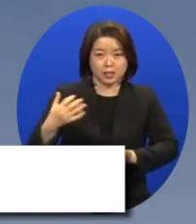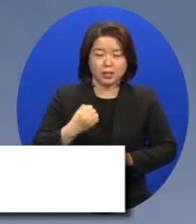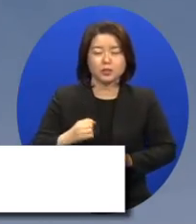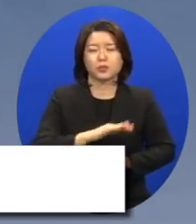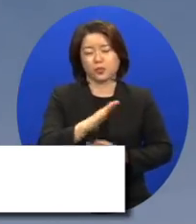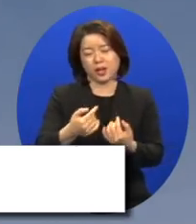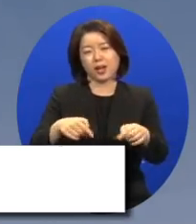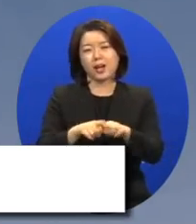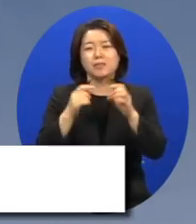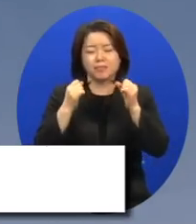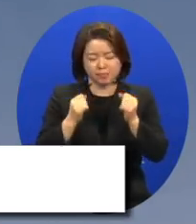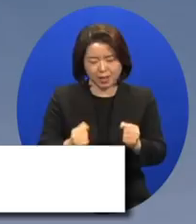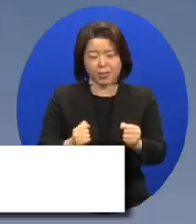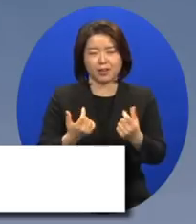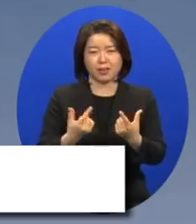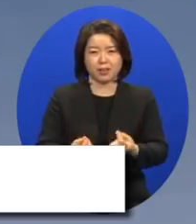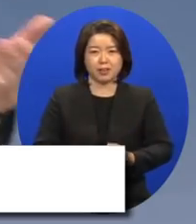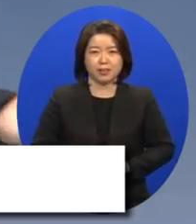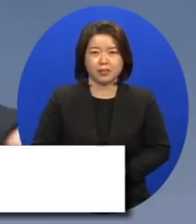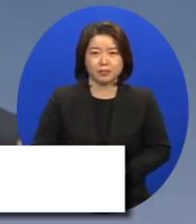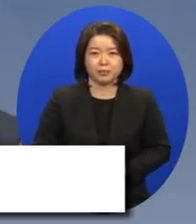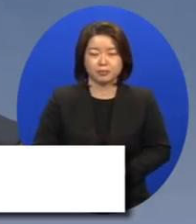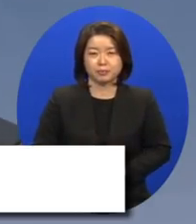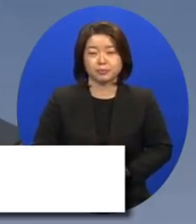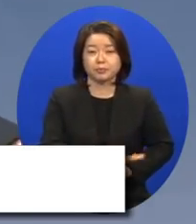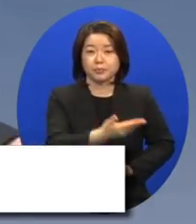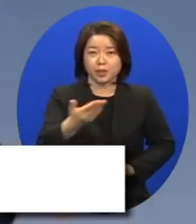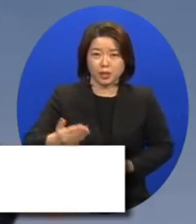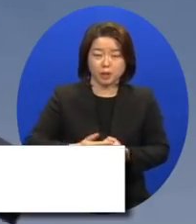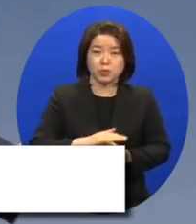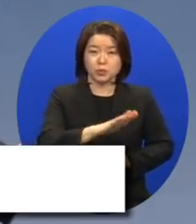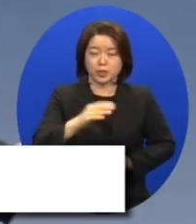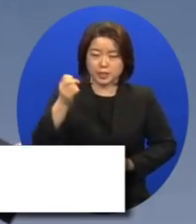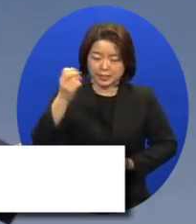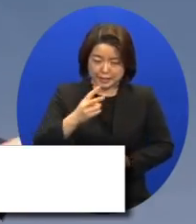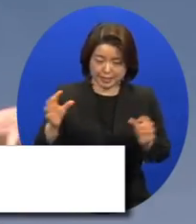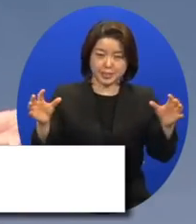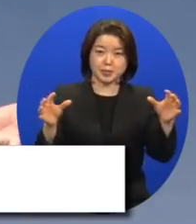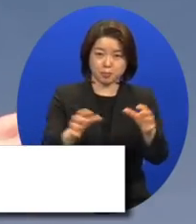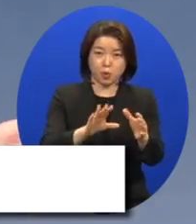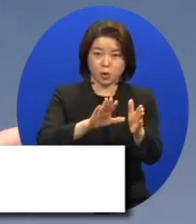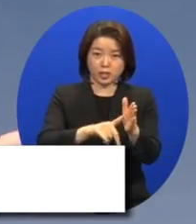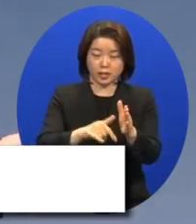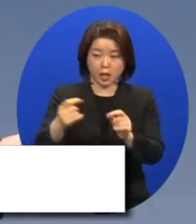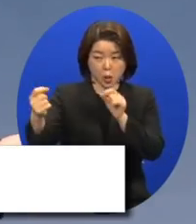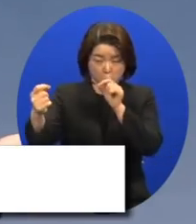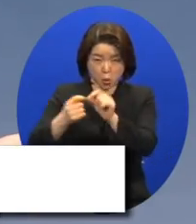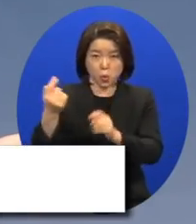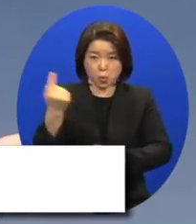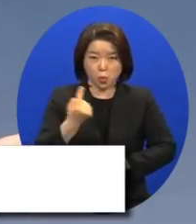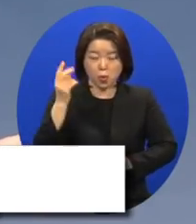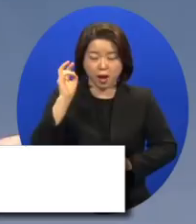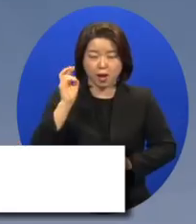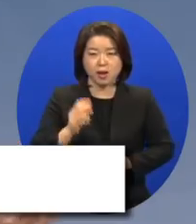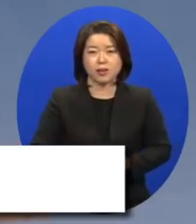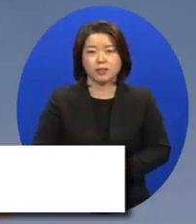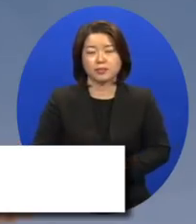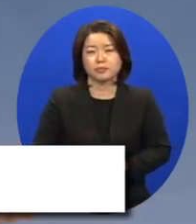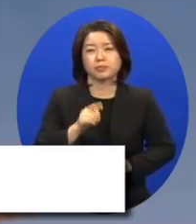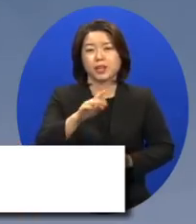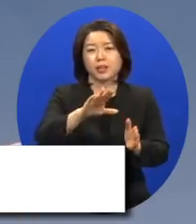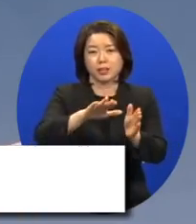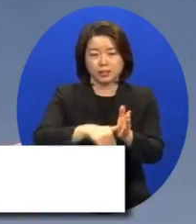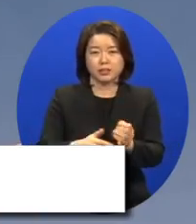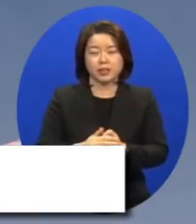하십니다 여러분 우리가 다시 몰 때가 곧 옵니다 그때